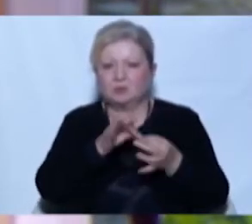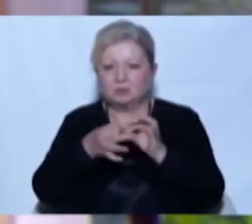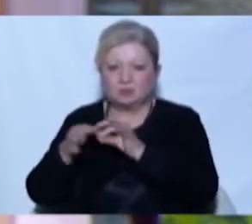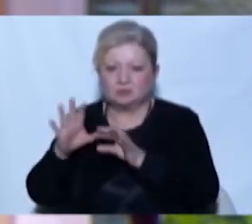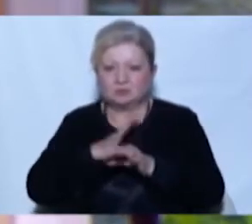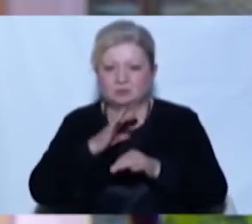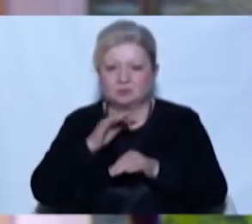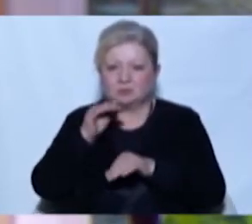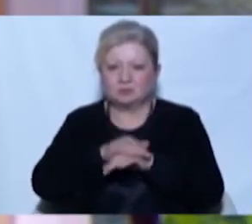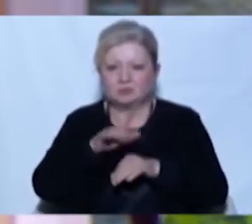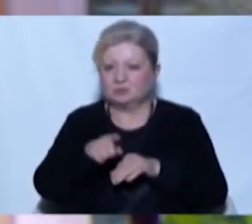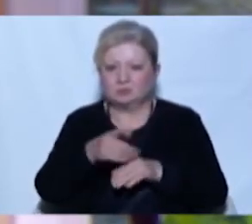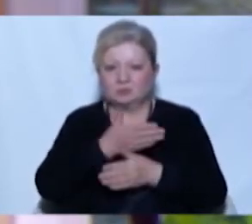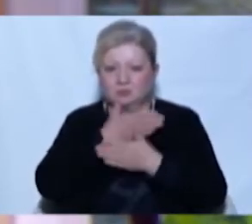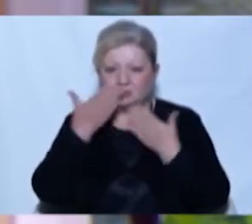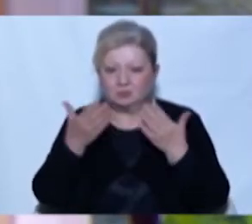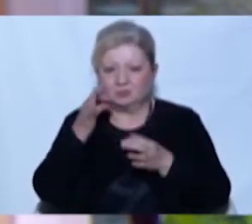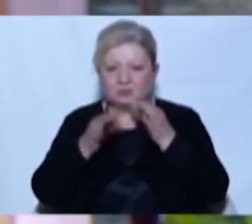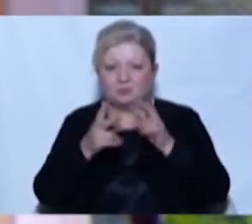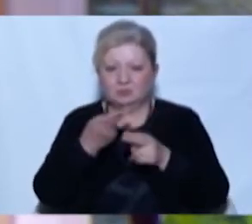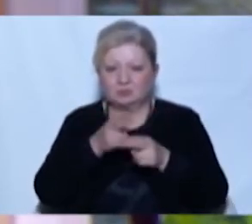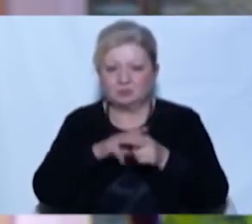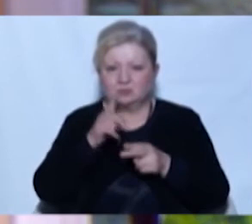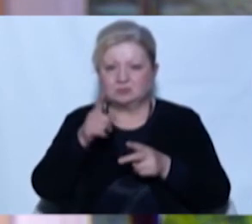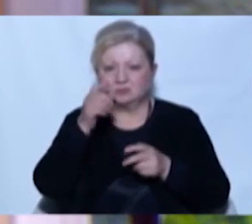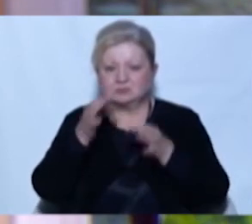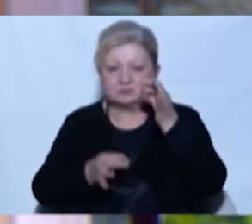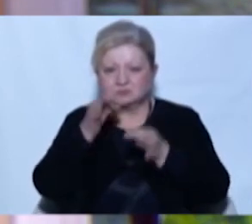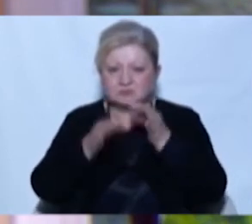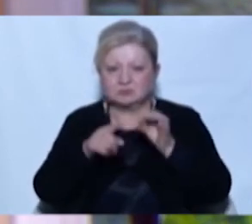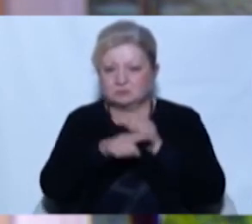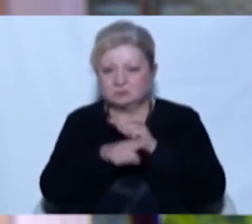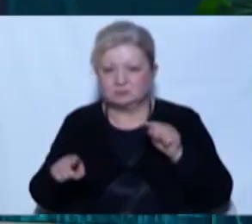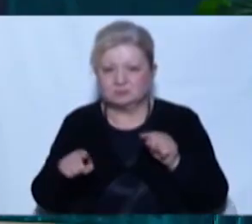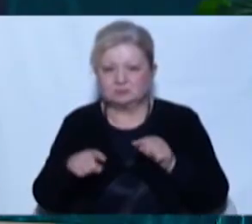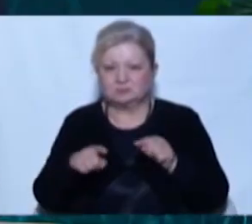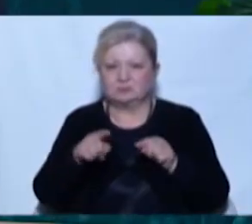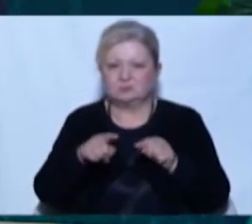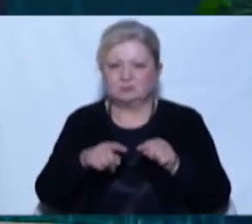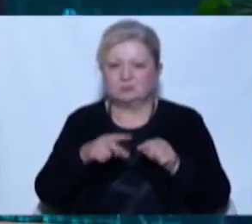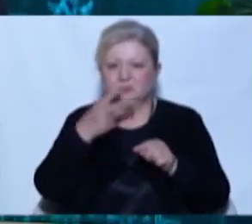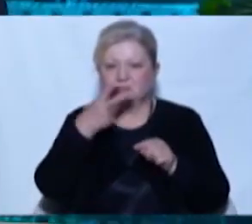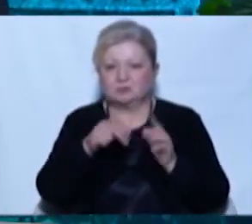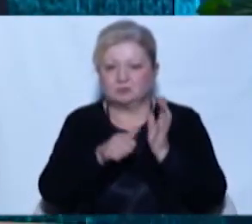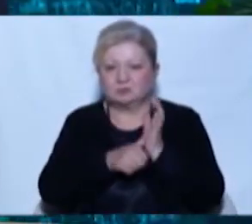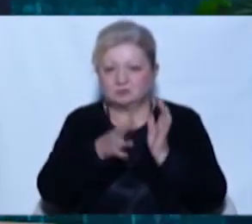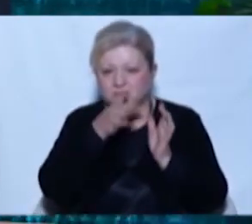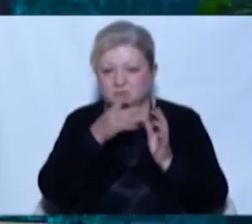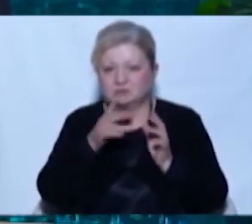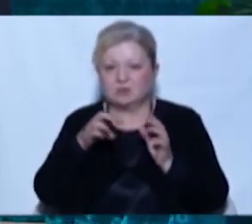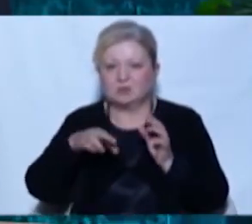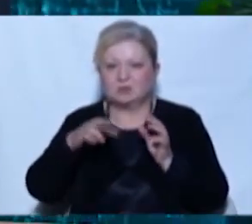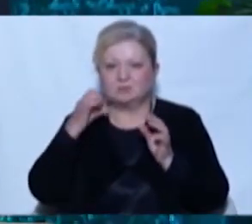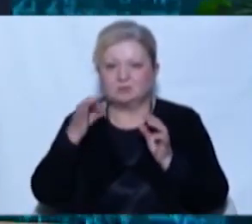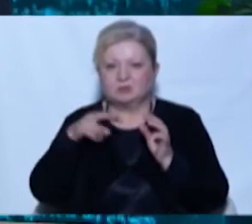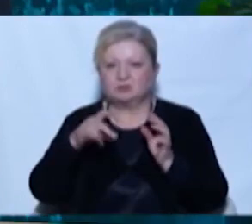ფაქტიურად არ შედგა, იმიტომ რომ სასამართლო გარჩევების პერიოდში 2006 წელს სლობოდან მილოშევიჩი გარდაიცვალა